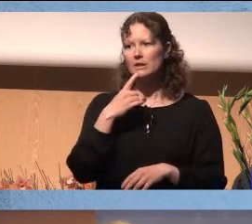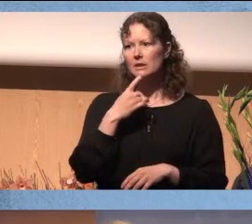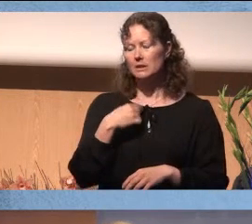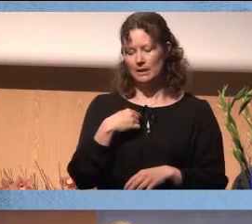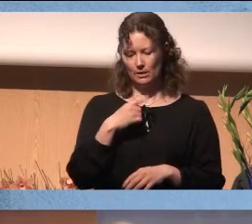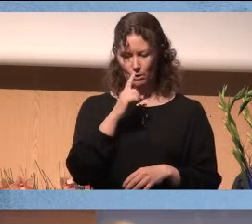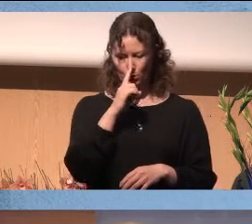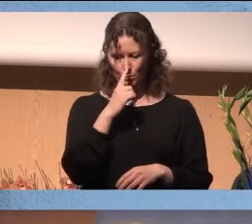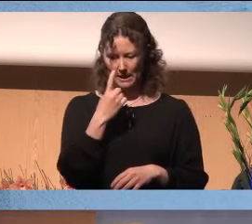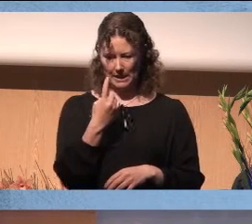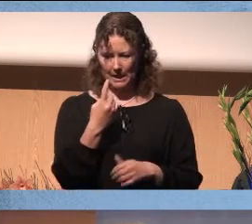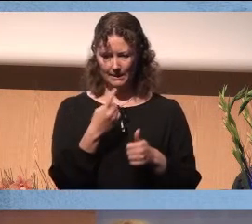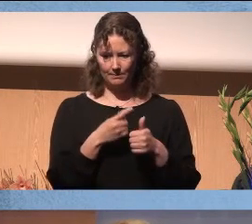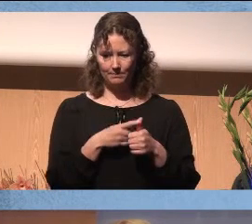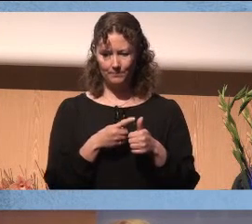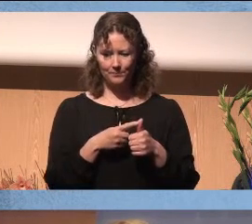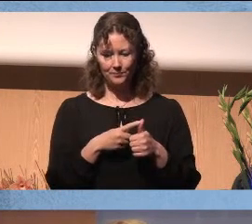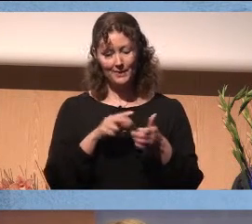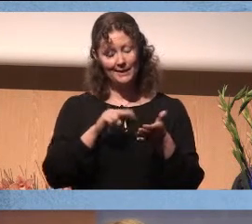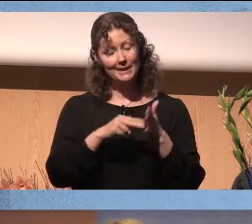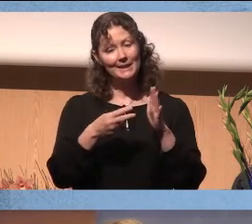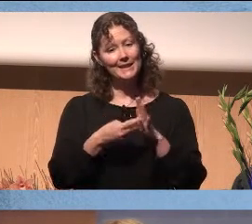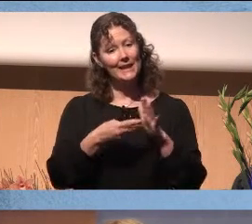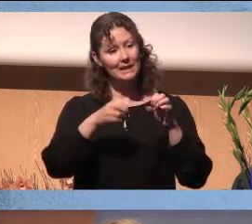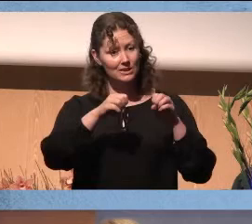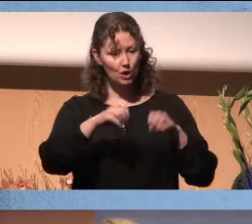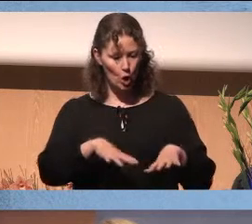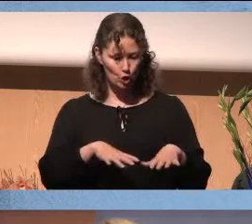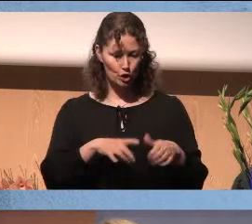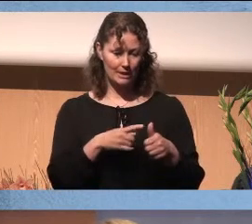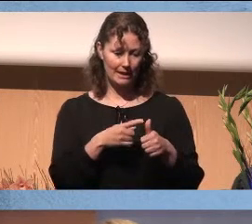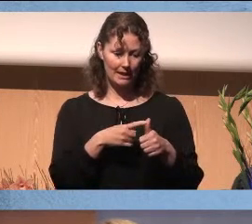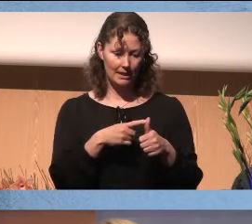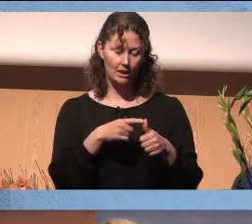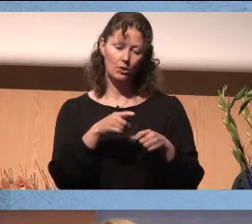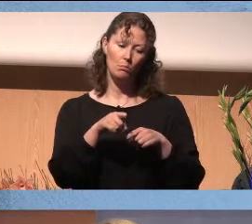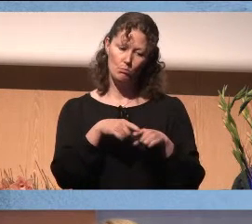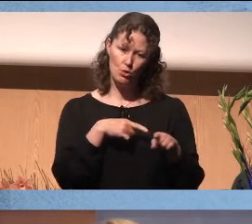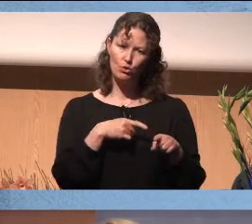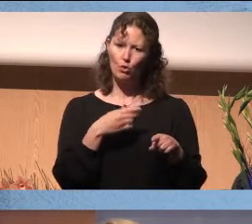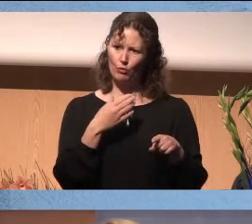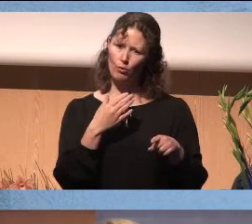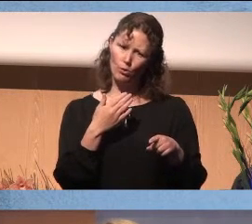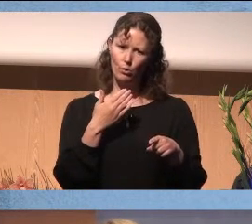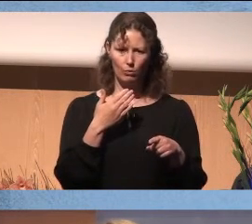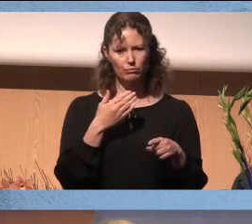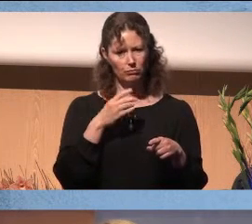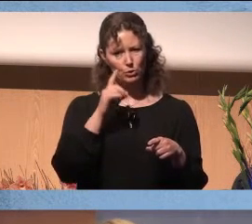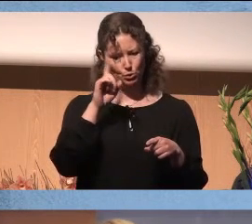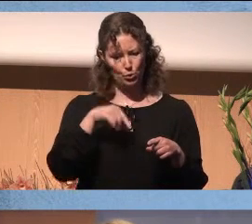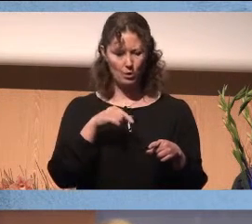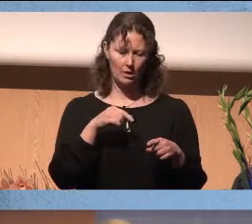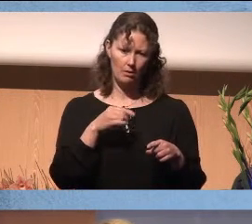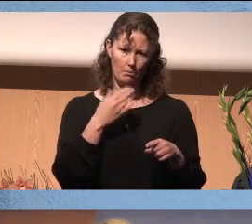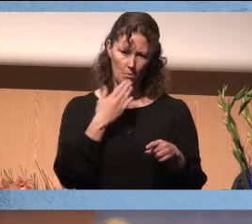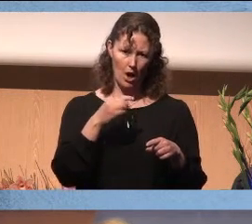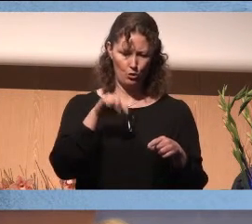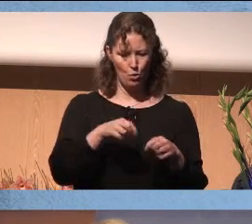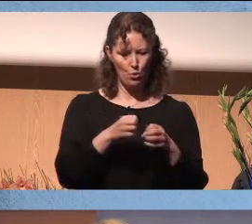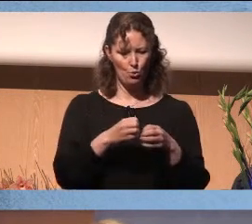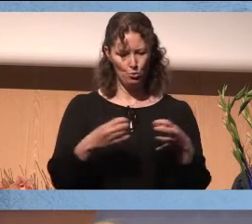nummer en, de tekniske løsningene, de begynner vi å få ganske god greie på å utvikle og